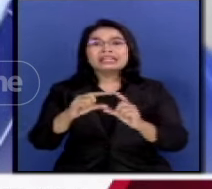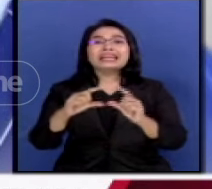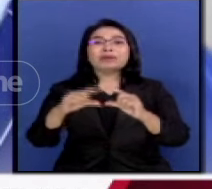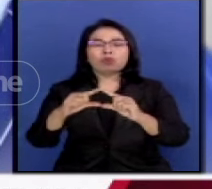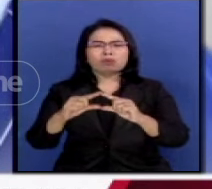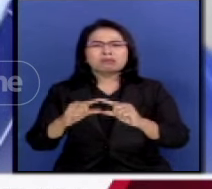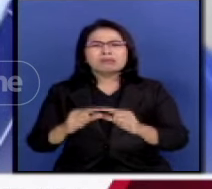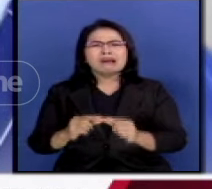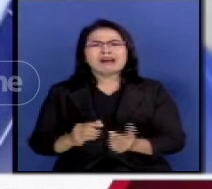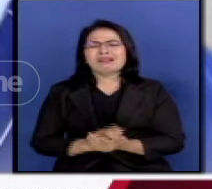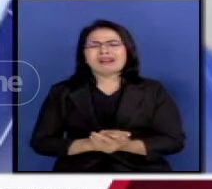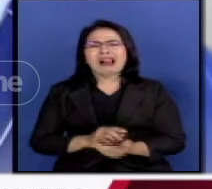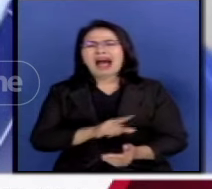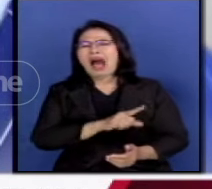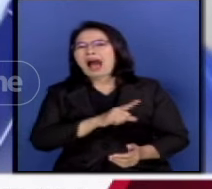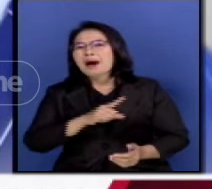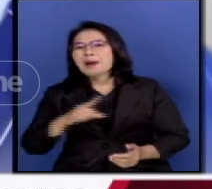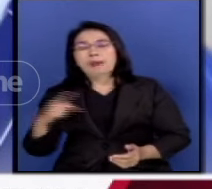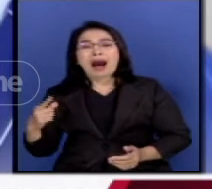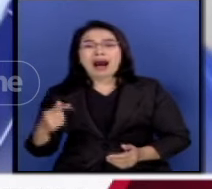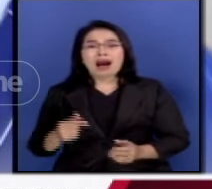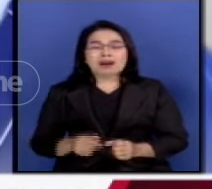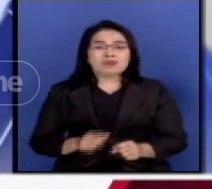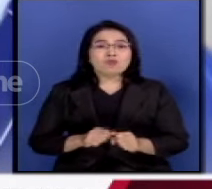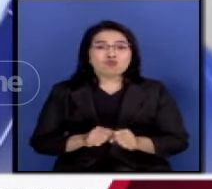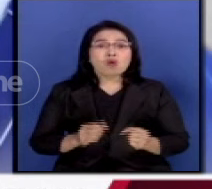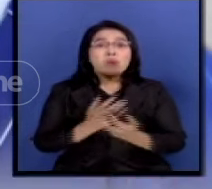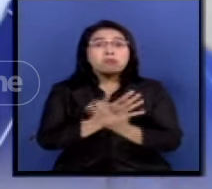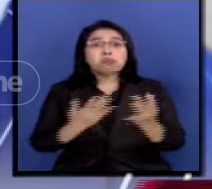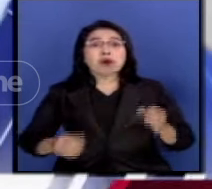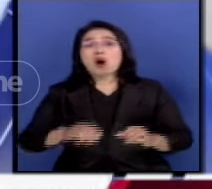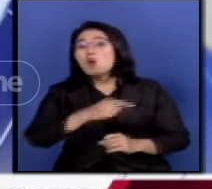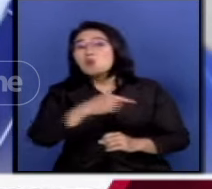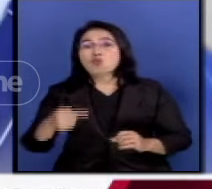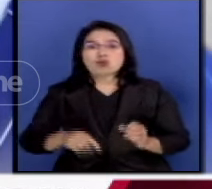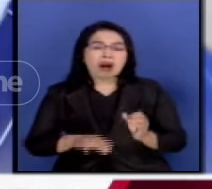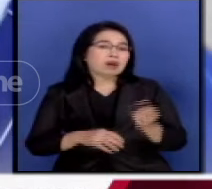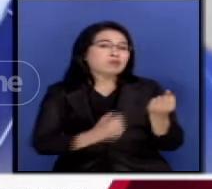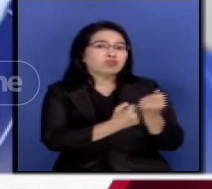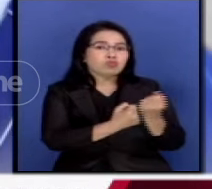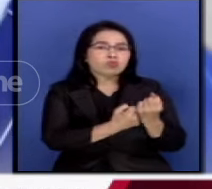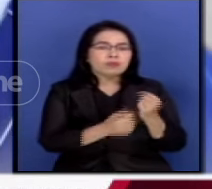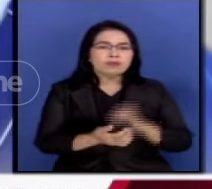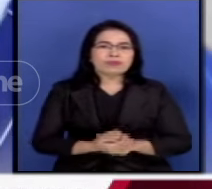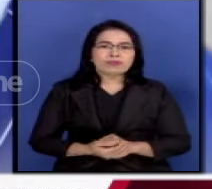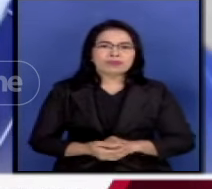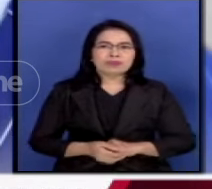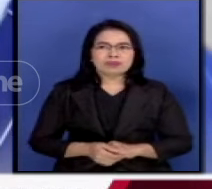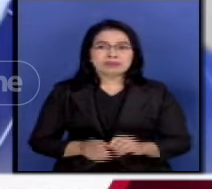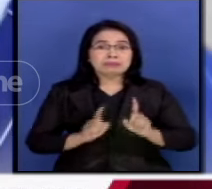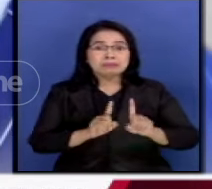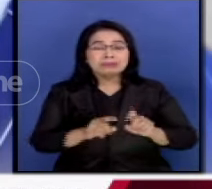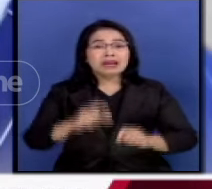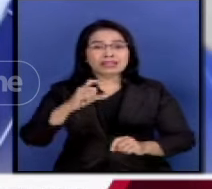deklarasi cawapres membuat turunnya elektabilitas dalam bursa Pilpres 2024 deklarasi berpasangan